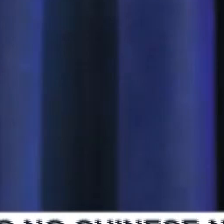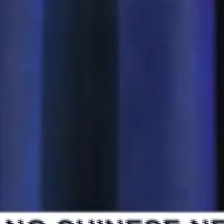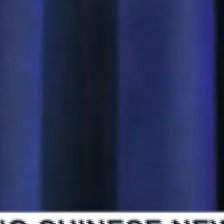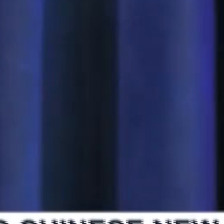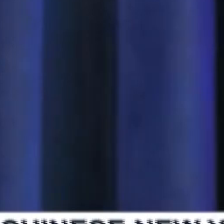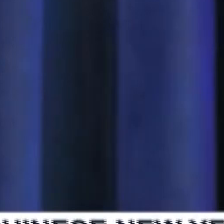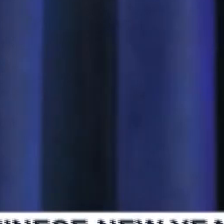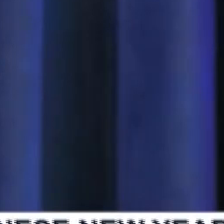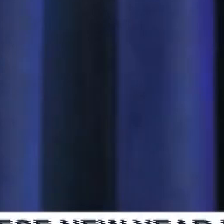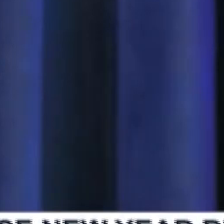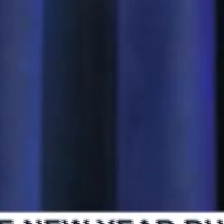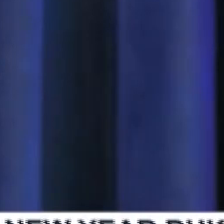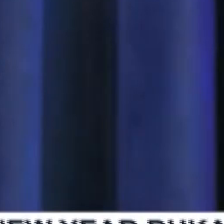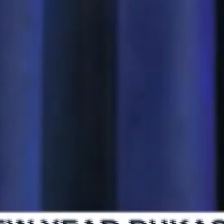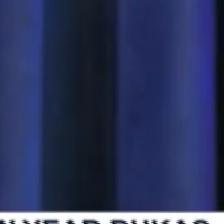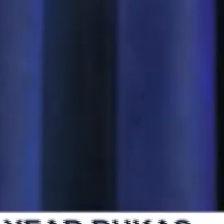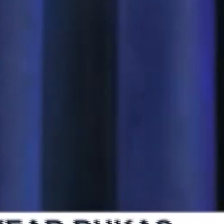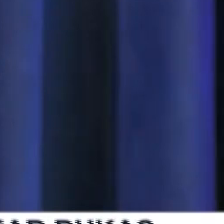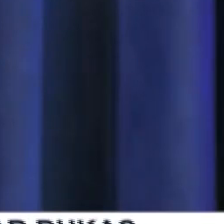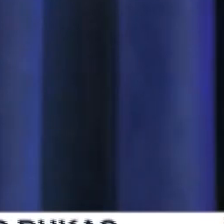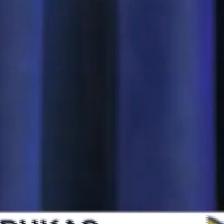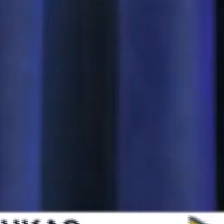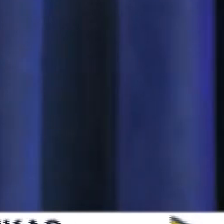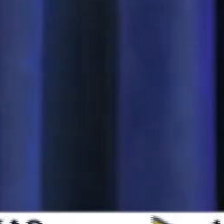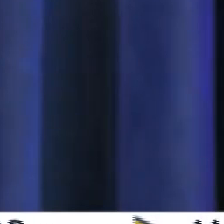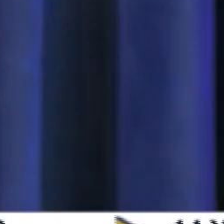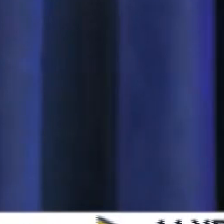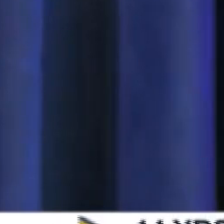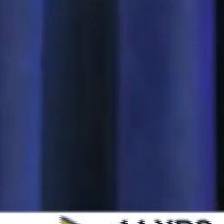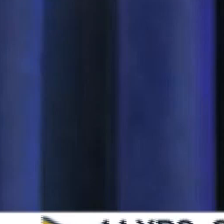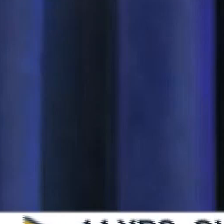as a mutual activity.